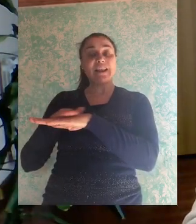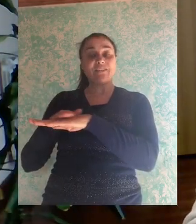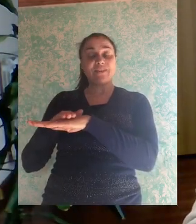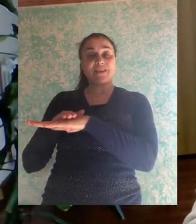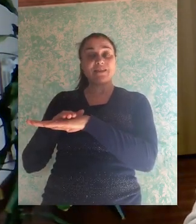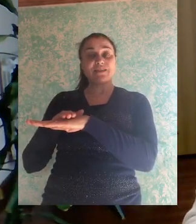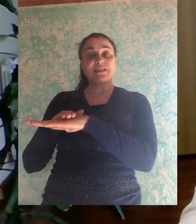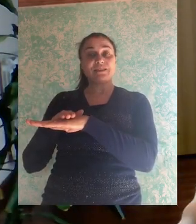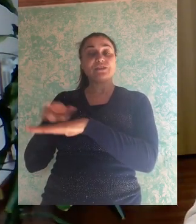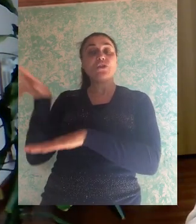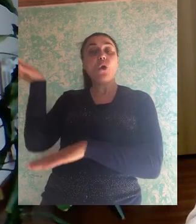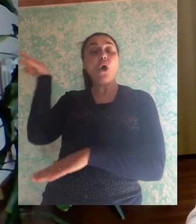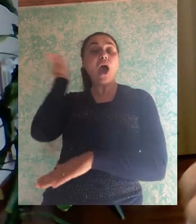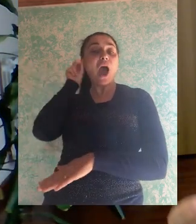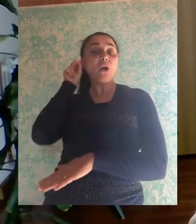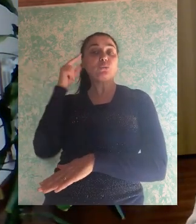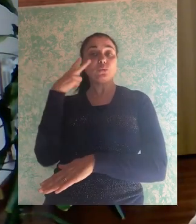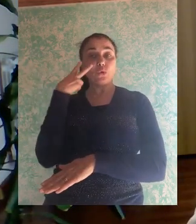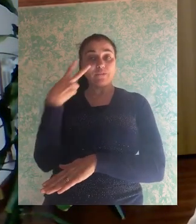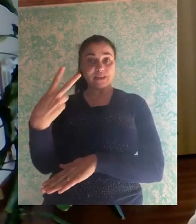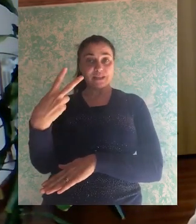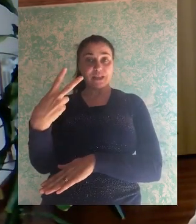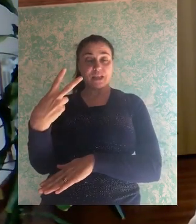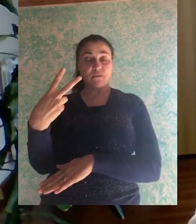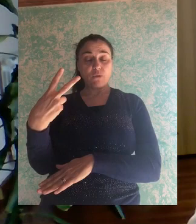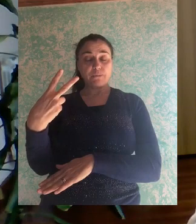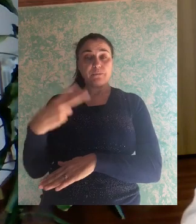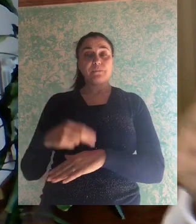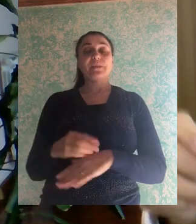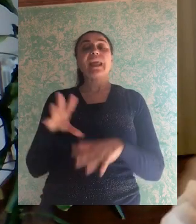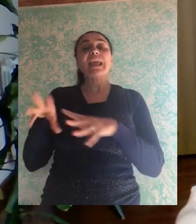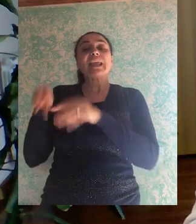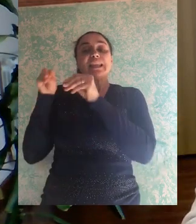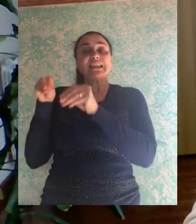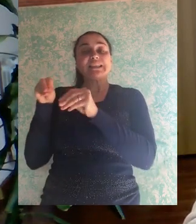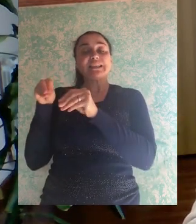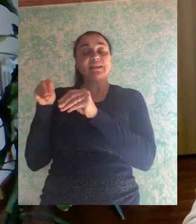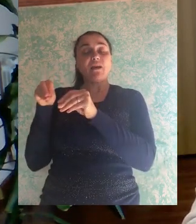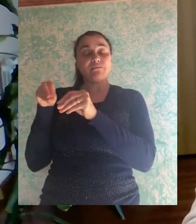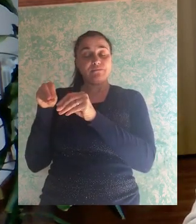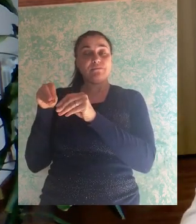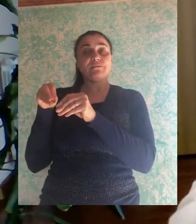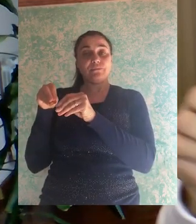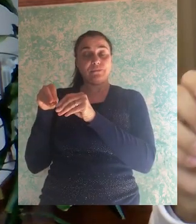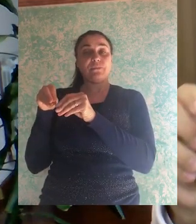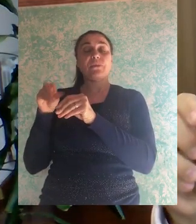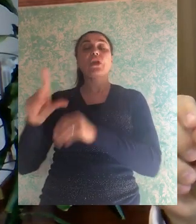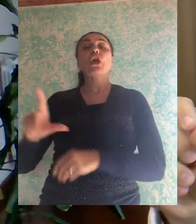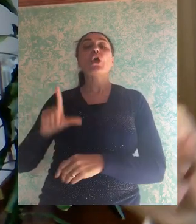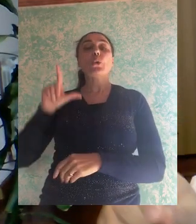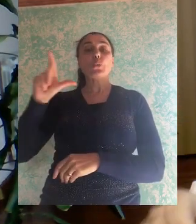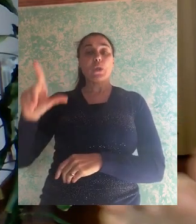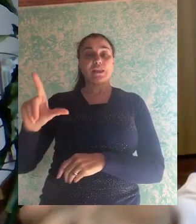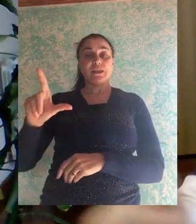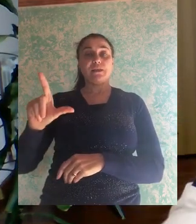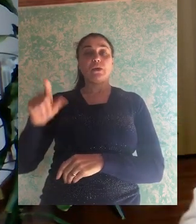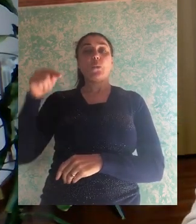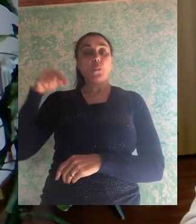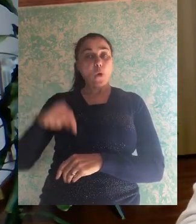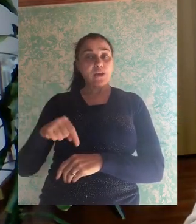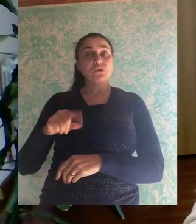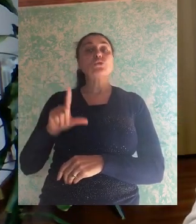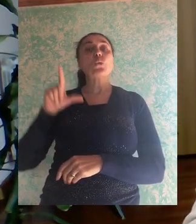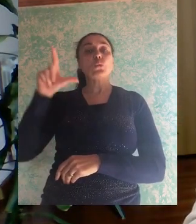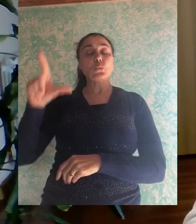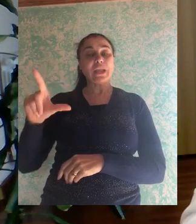per il nostro servizio audiovisivo che inizierà diciamo da lunedì questo